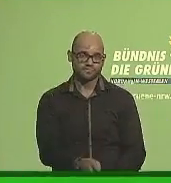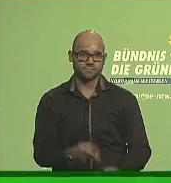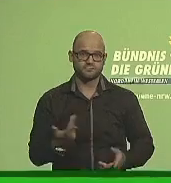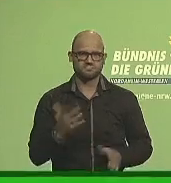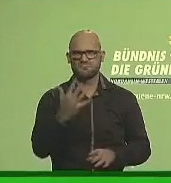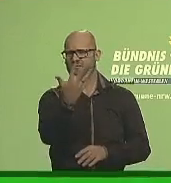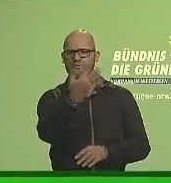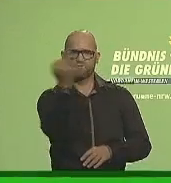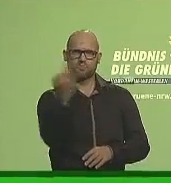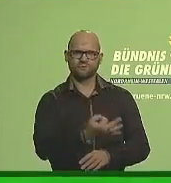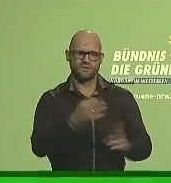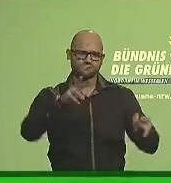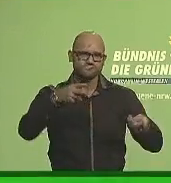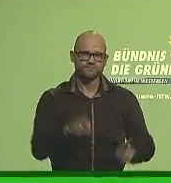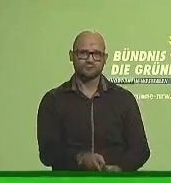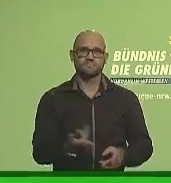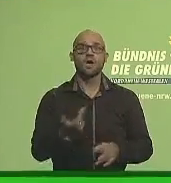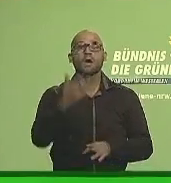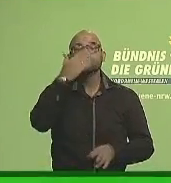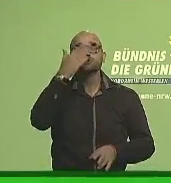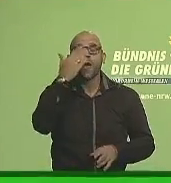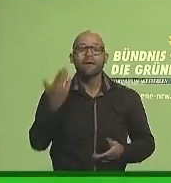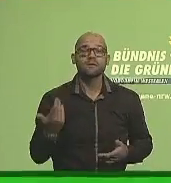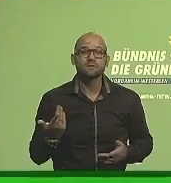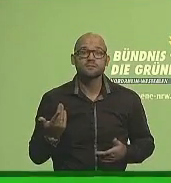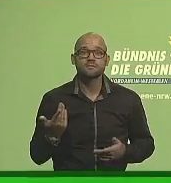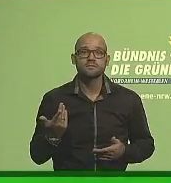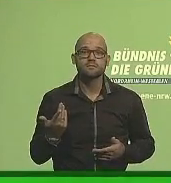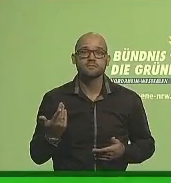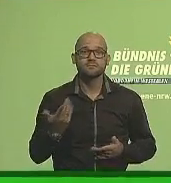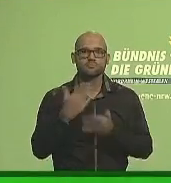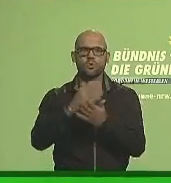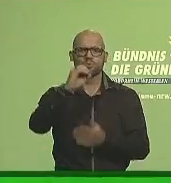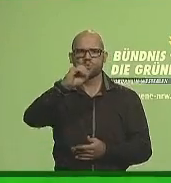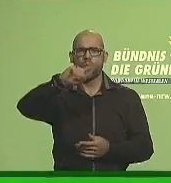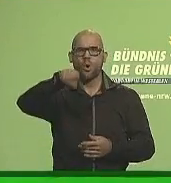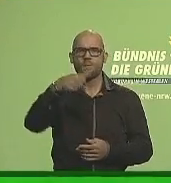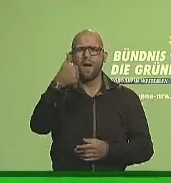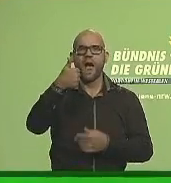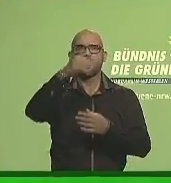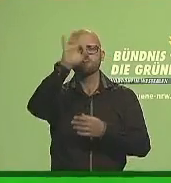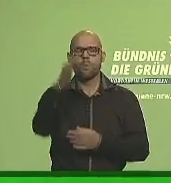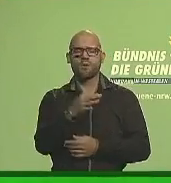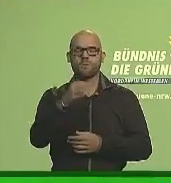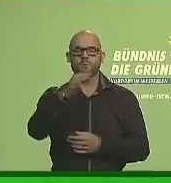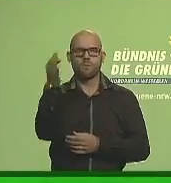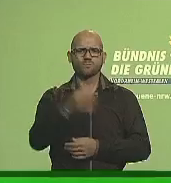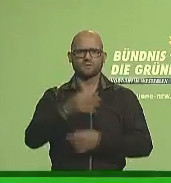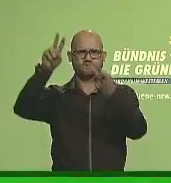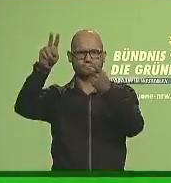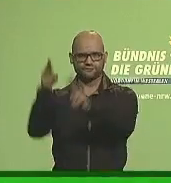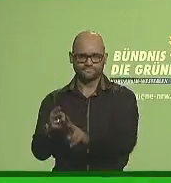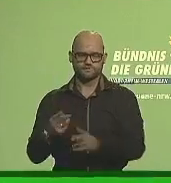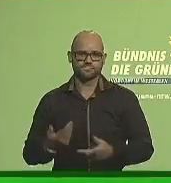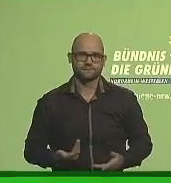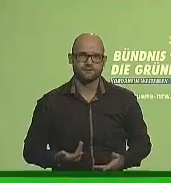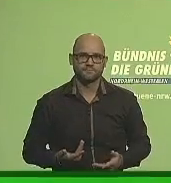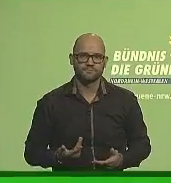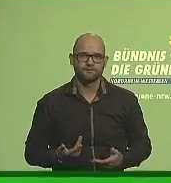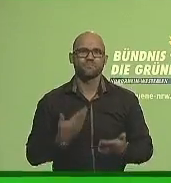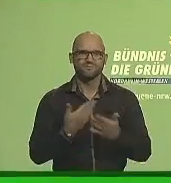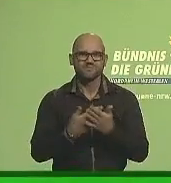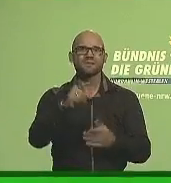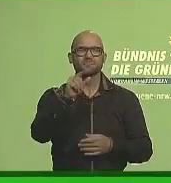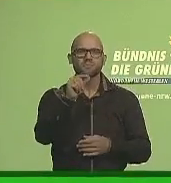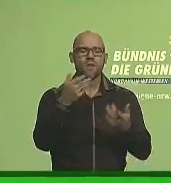5% weniger. Und selbst Tschechien hat ein leichtes Minus von 0,1%. Das heißt, es ist nicht der Atomstrom